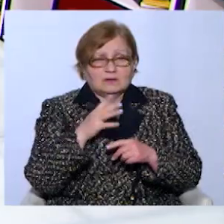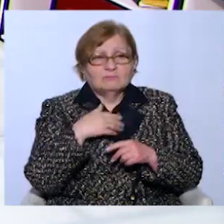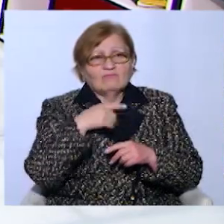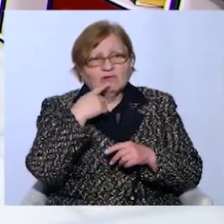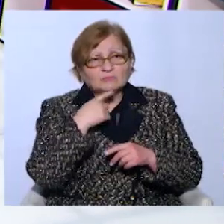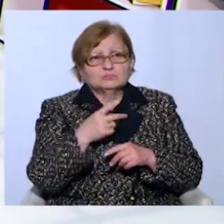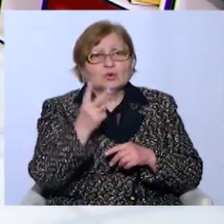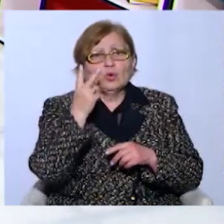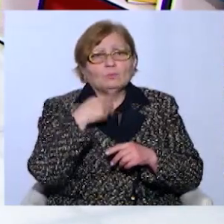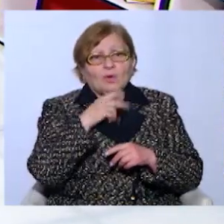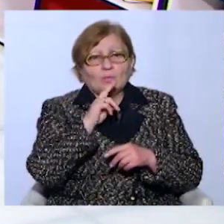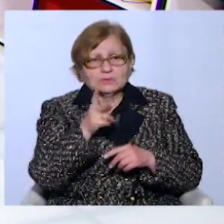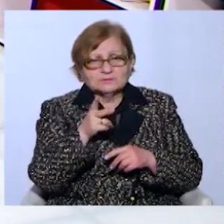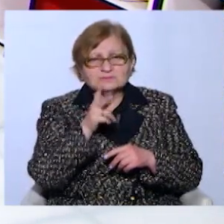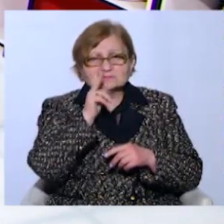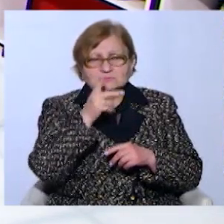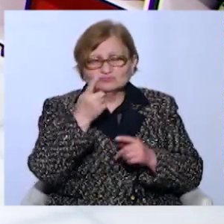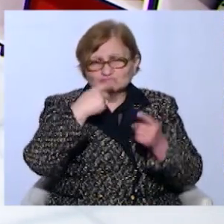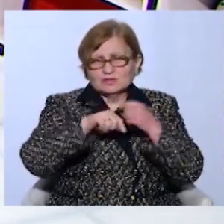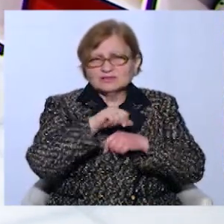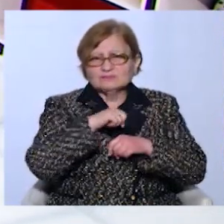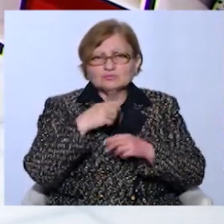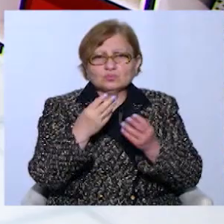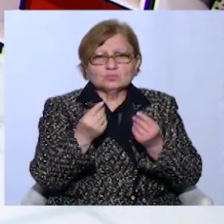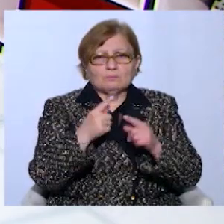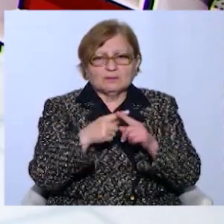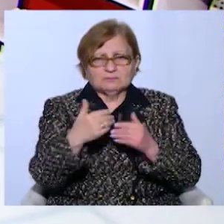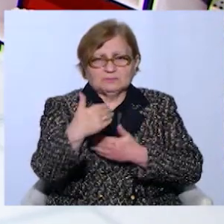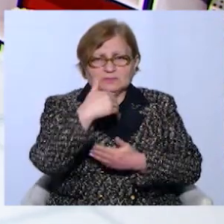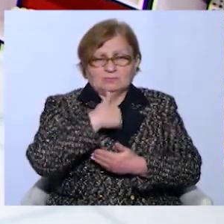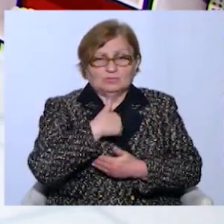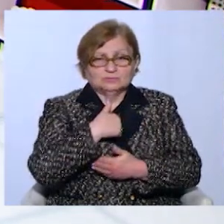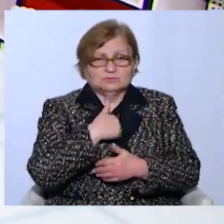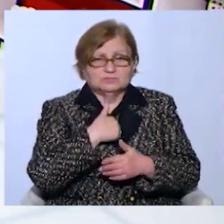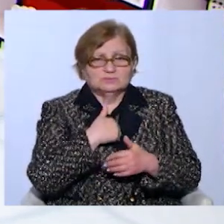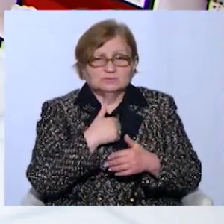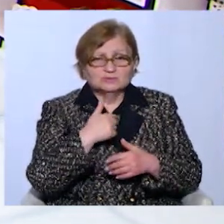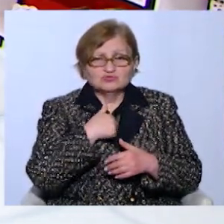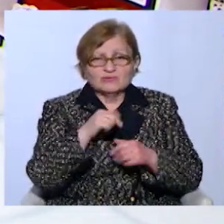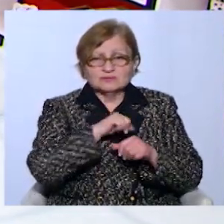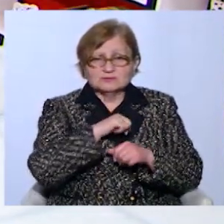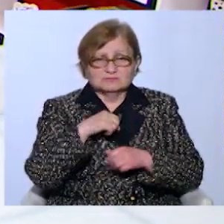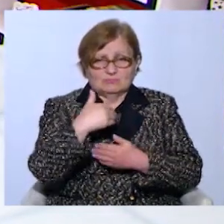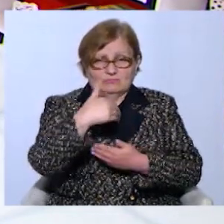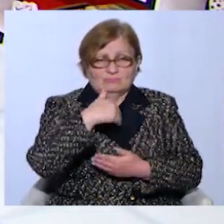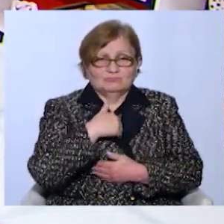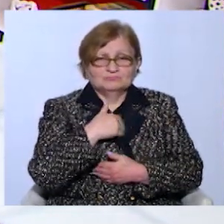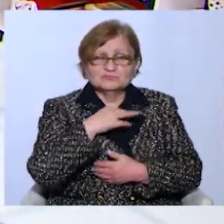3-ს მოგცემ და ასე შემდეგ. ისე რომ ეს ძალიან ჰარმონიულად ხდება. მათემატიკა ჩვენში შემოვიდეს და ჩვენ ძნელია